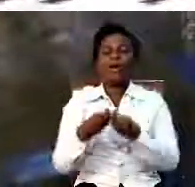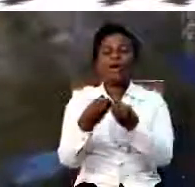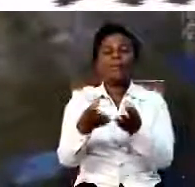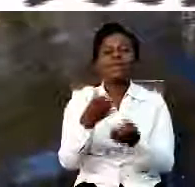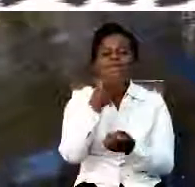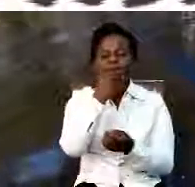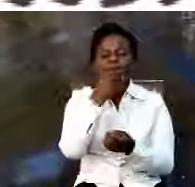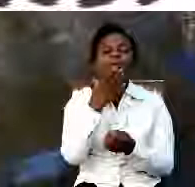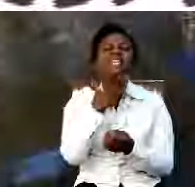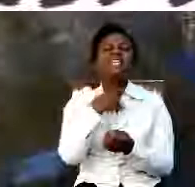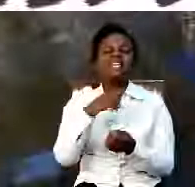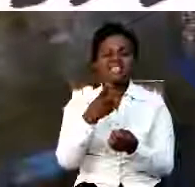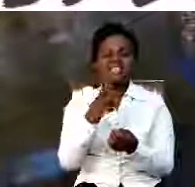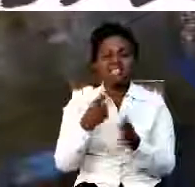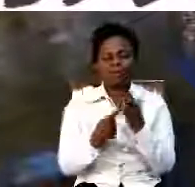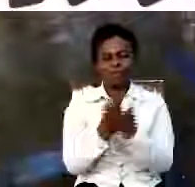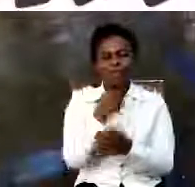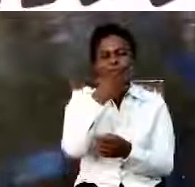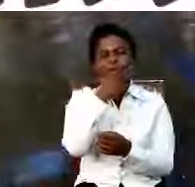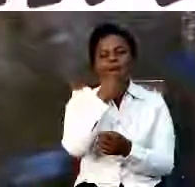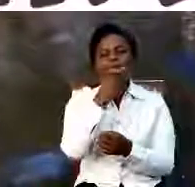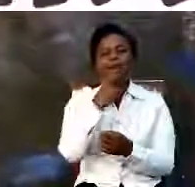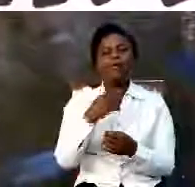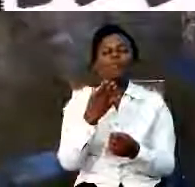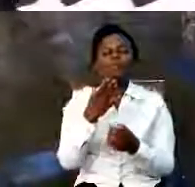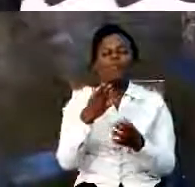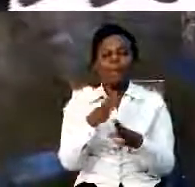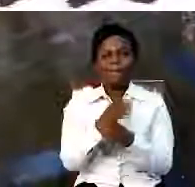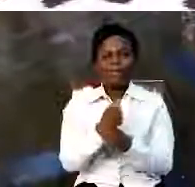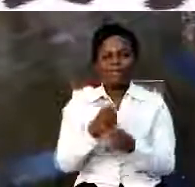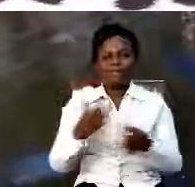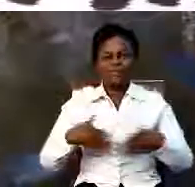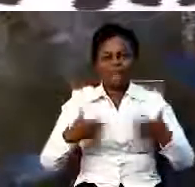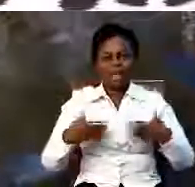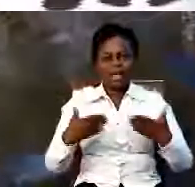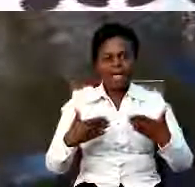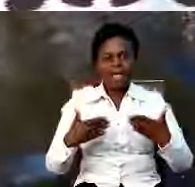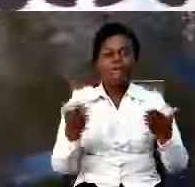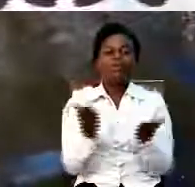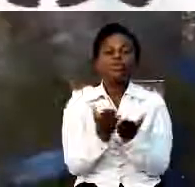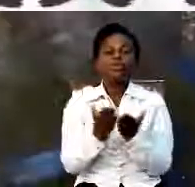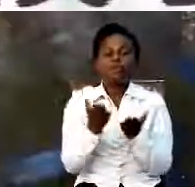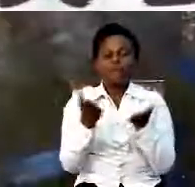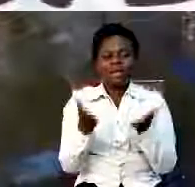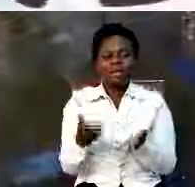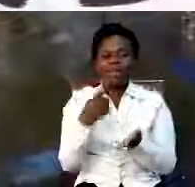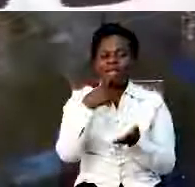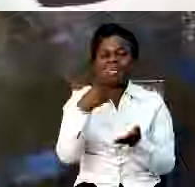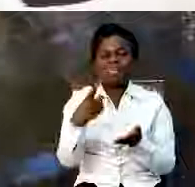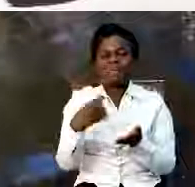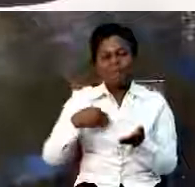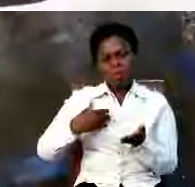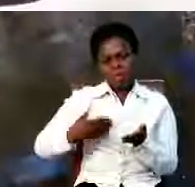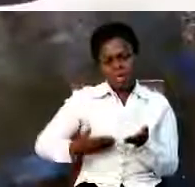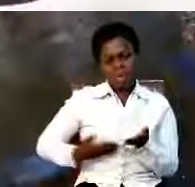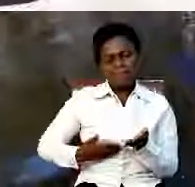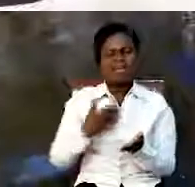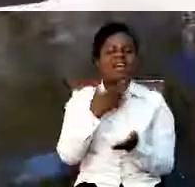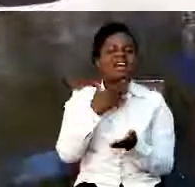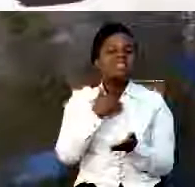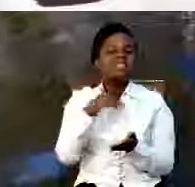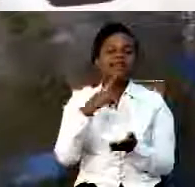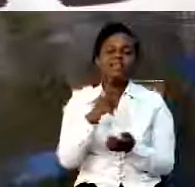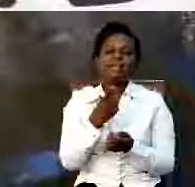wanahitaji kutoka kwetu ili waweze kuwa na furaha. Kwa hiyo kichwa chetu cha somo leo kinasema hivi: mwanamke anahitaji